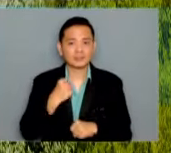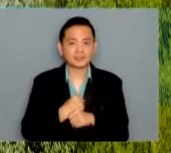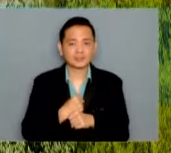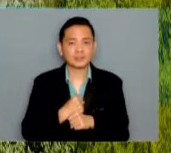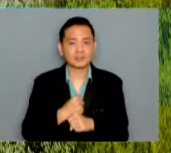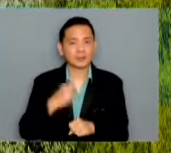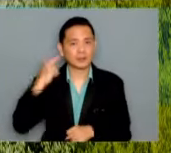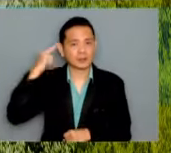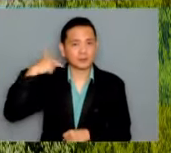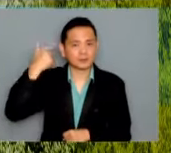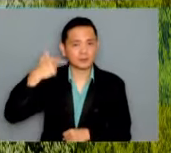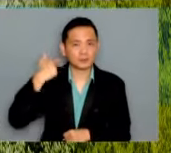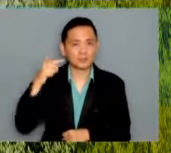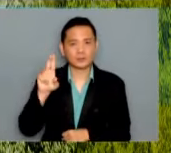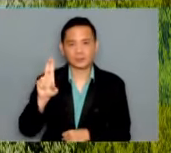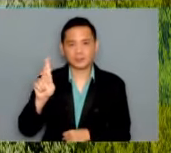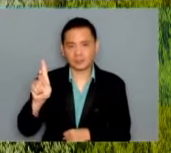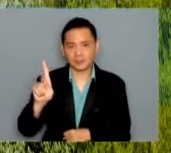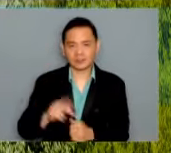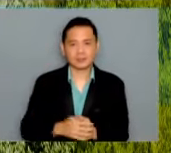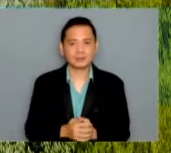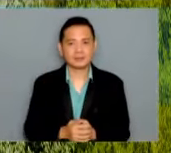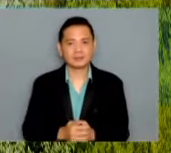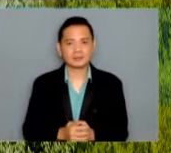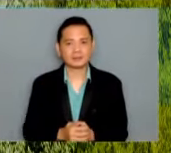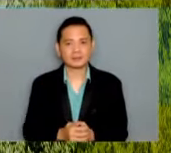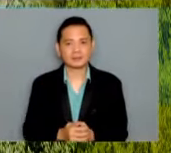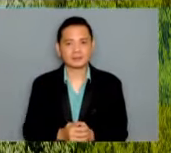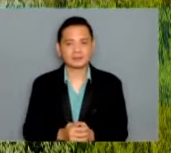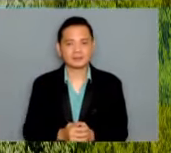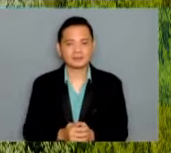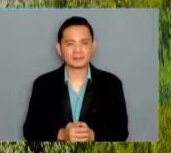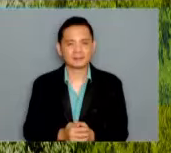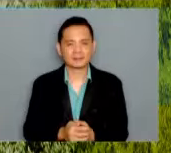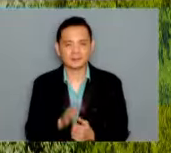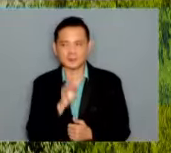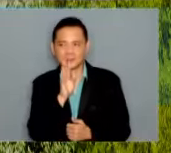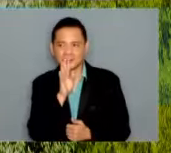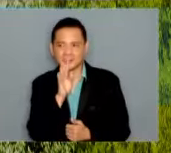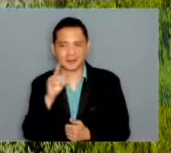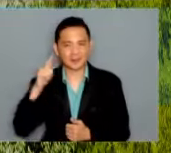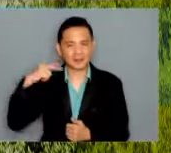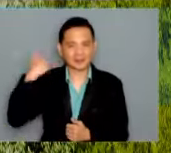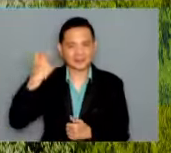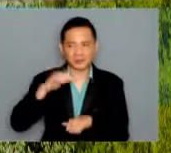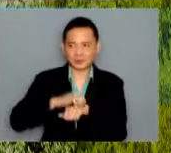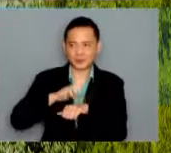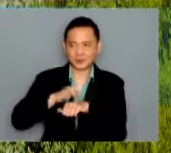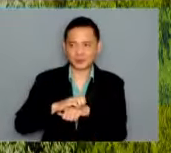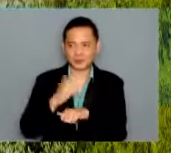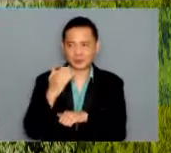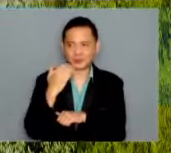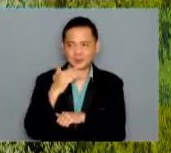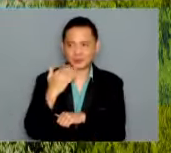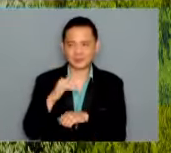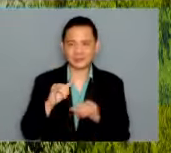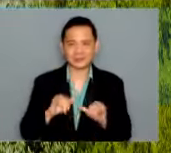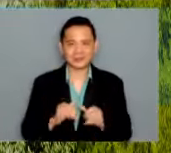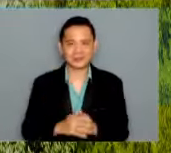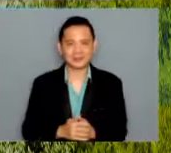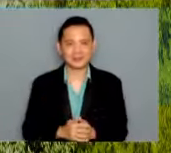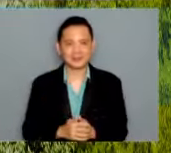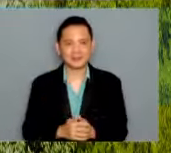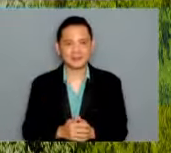kami. Wow! And then... London! Ito mas mura! Makasali na nga sa group niyo nga. Alin yung